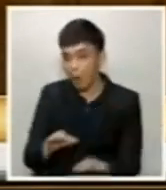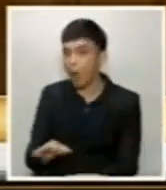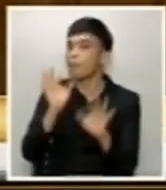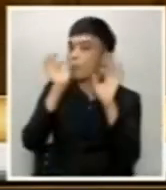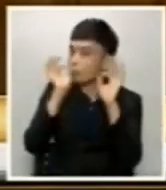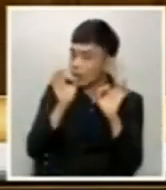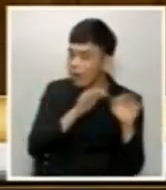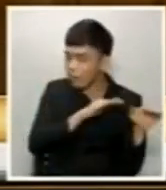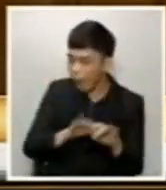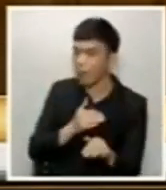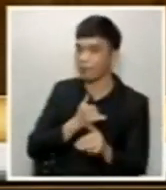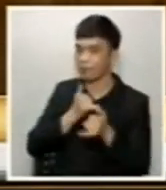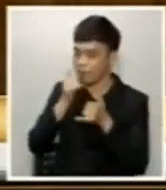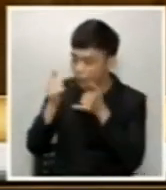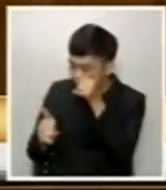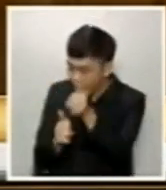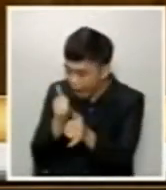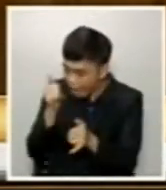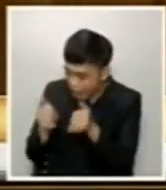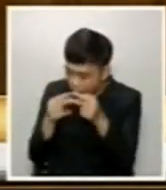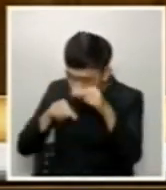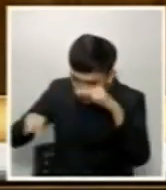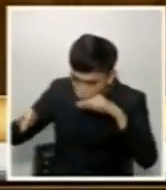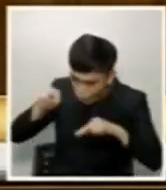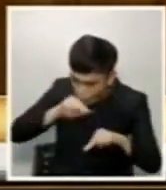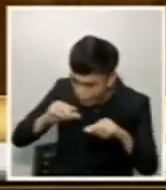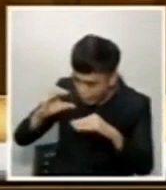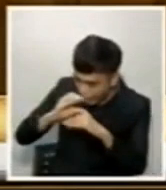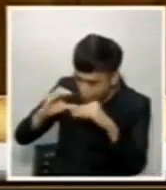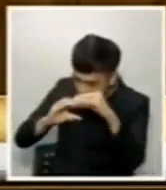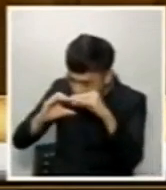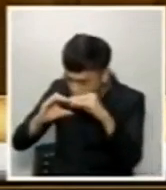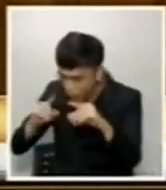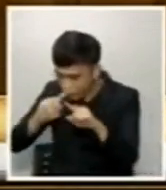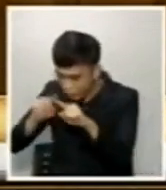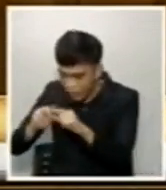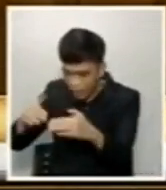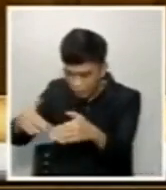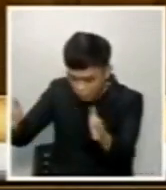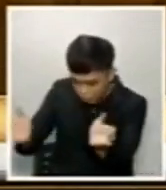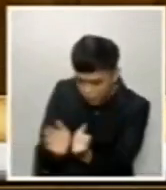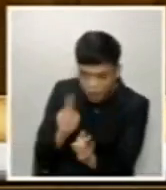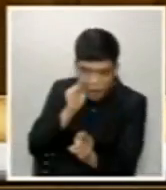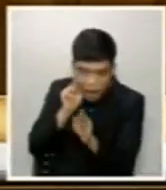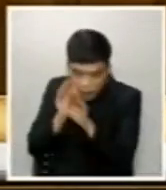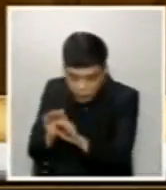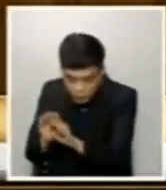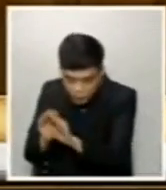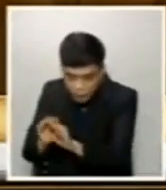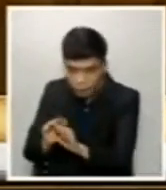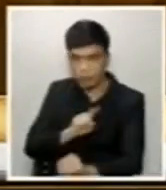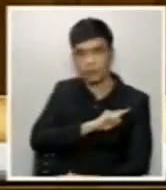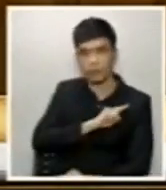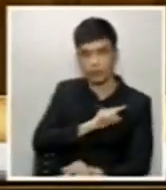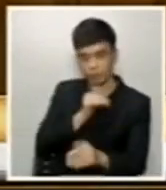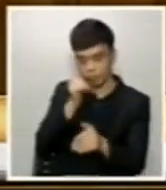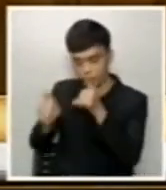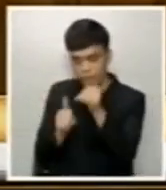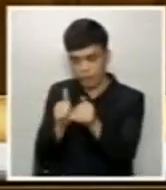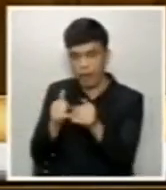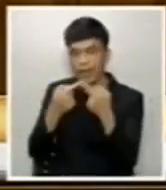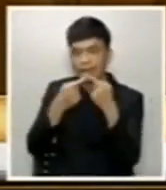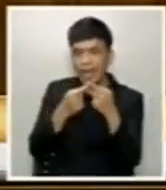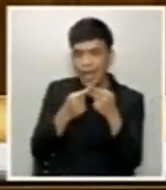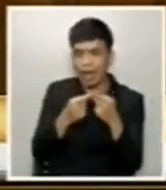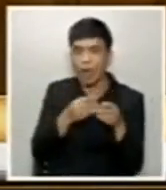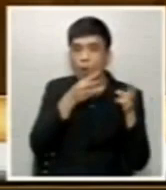พื้นที่ในส่วนของสิ่งก่อสร้างนะครับที่เกี่ยวกับเรื่องของการเก็บกักน้ำทั้งหมดนะครับแต่ว่าในกระบวนการของการส่งมอบไป